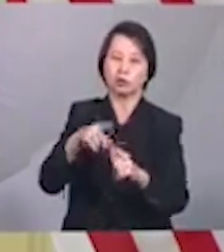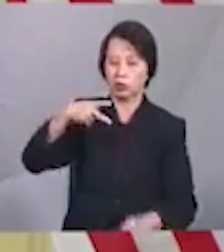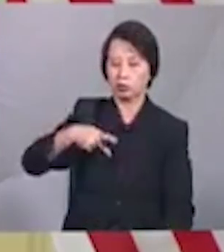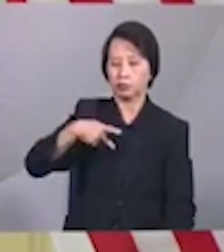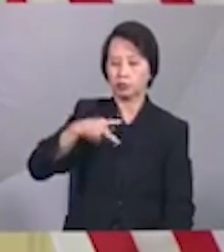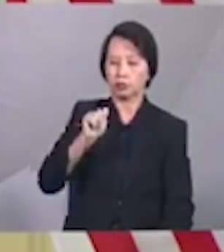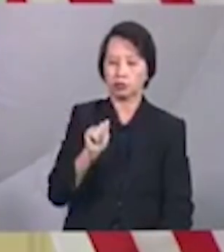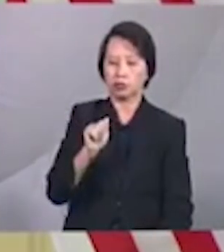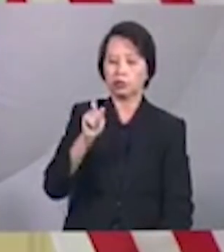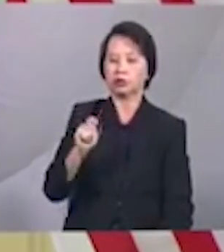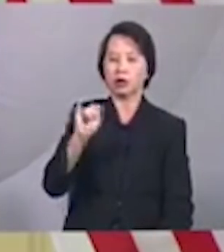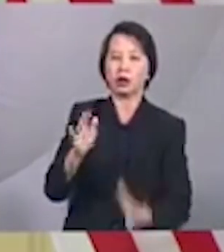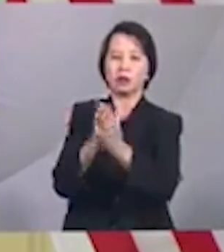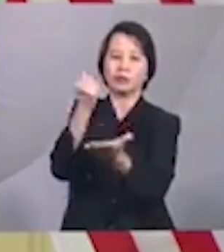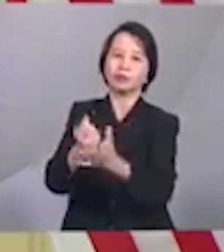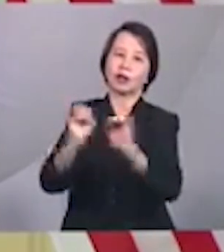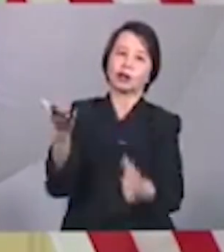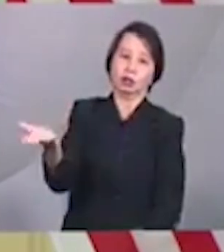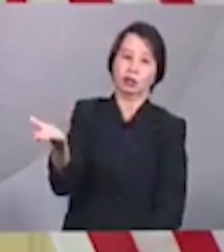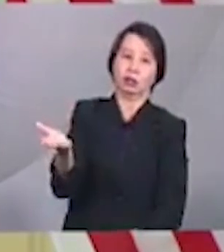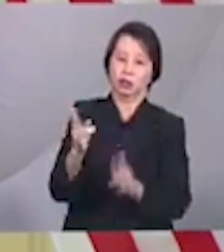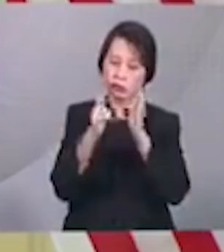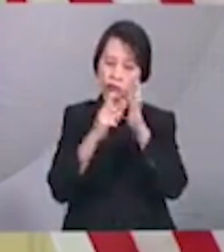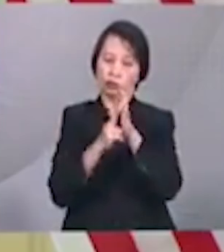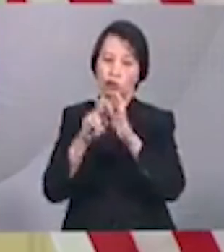iaitu mereka adalah parti dan tindakan